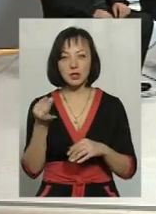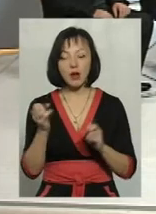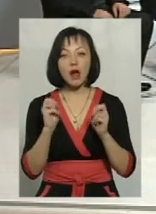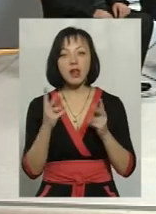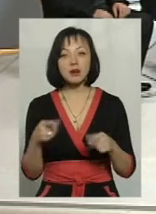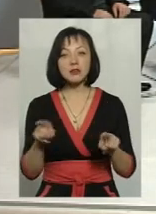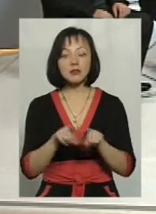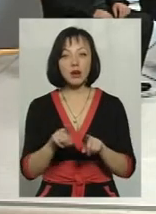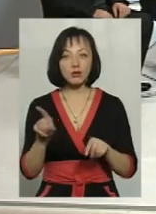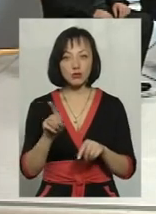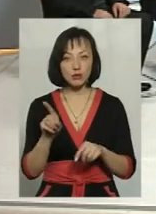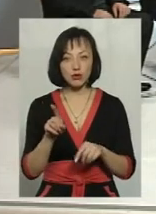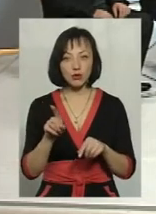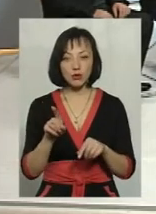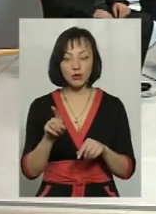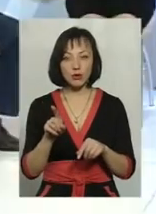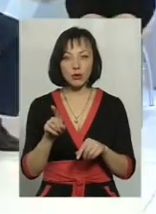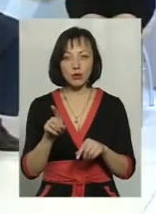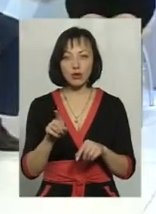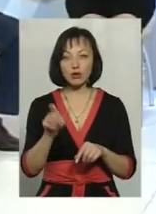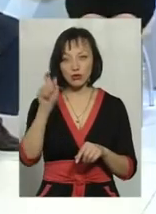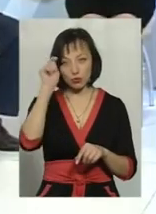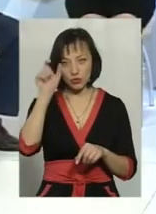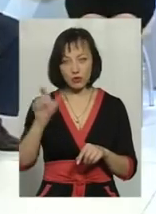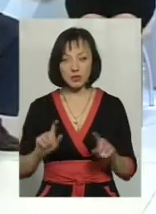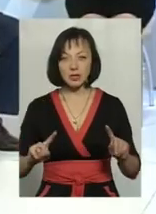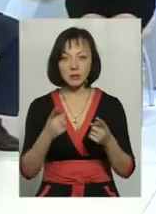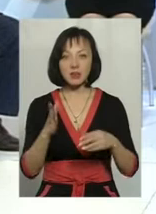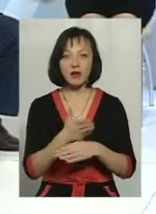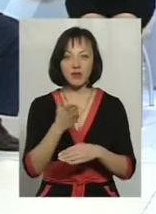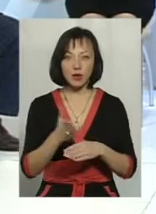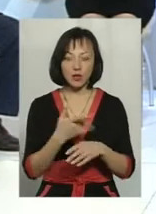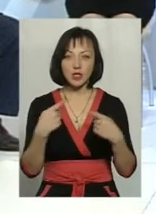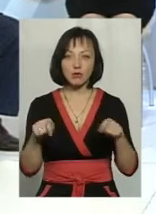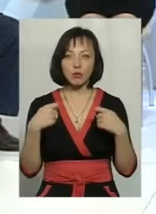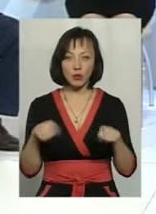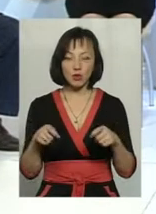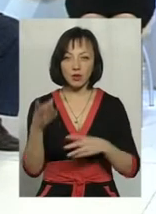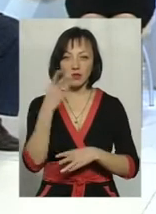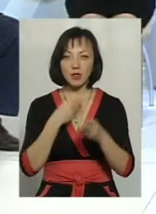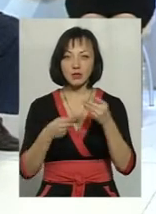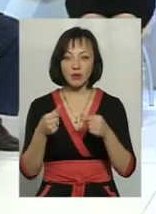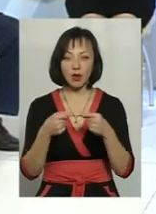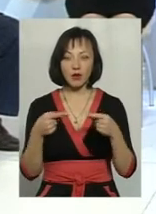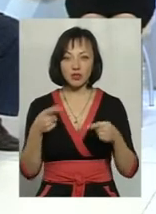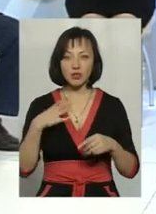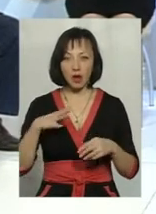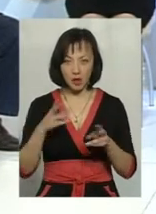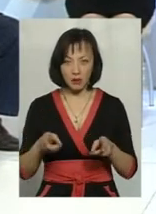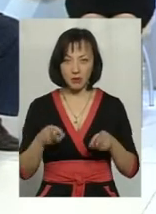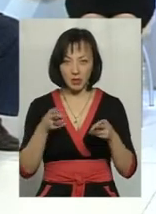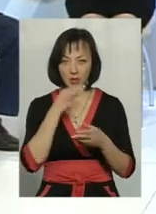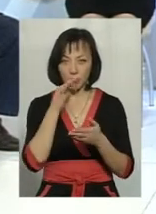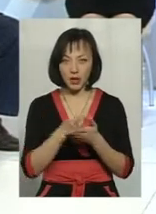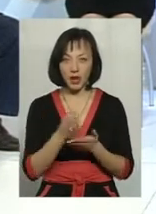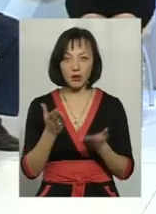так, що цього чоловіка, якого затримали за виготовлення, так, і збут фальсифіковано, його чекає кримінальна